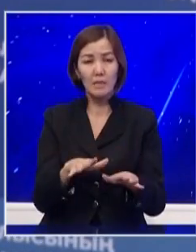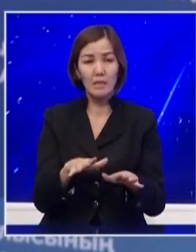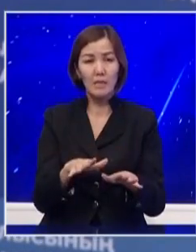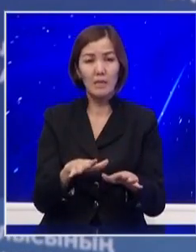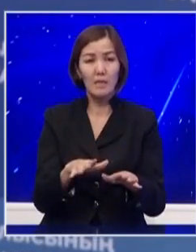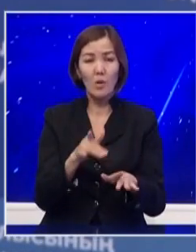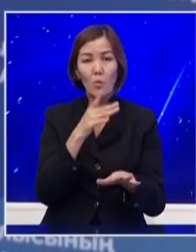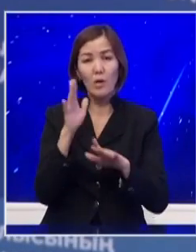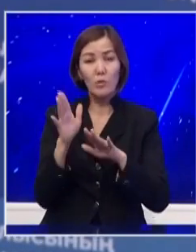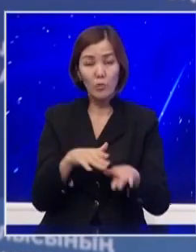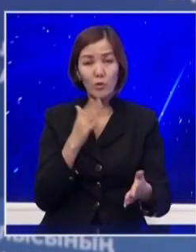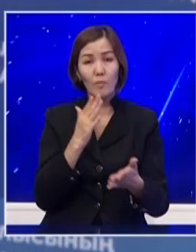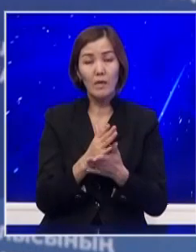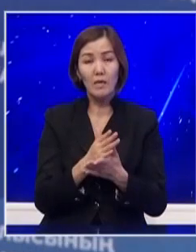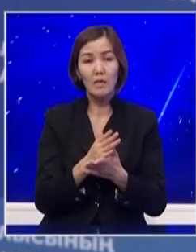уақытысы өтеді, болмаса жаңағы